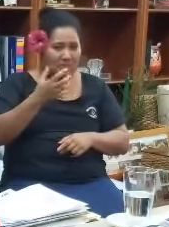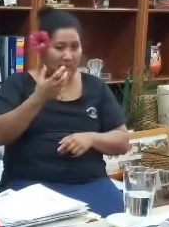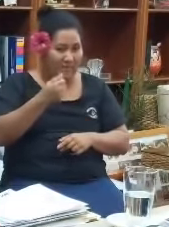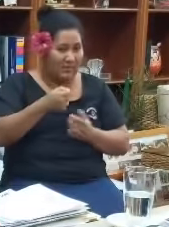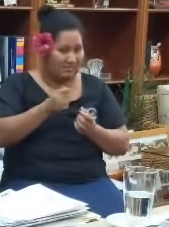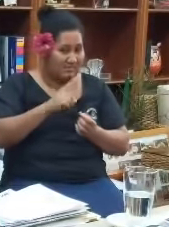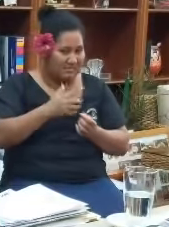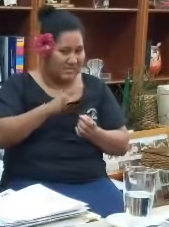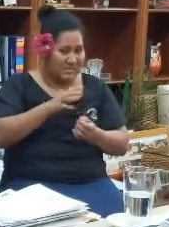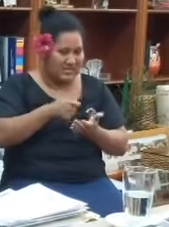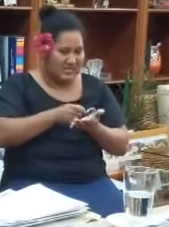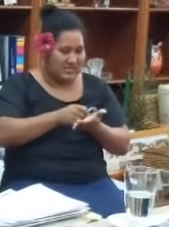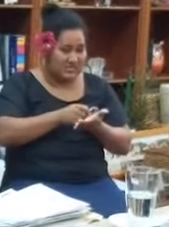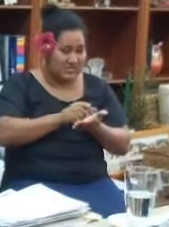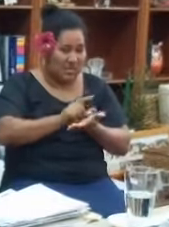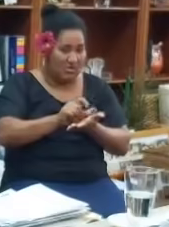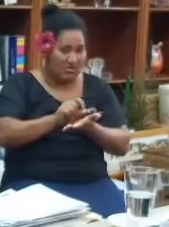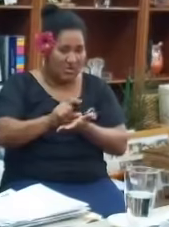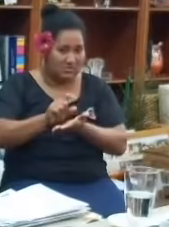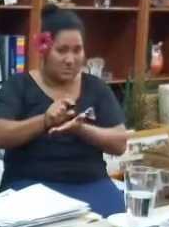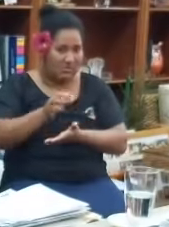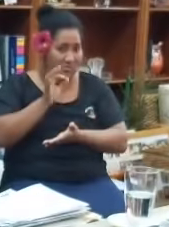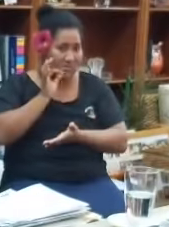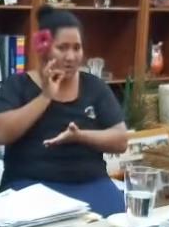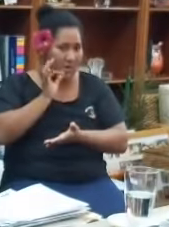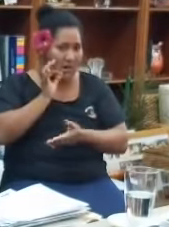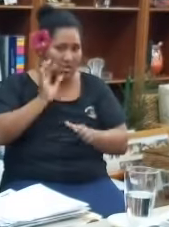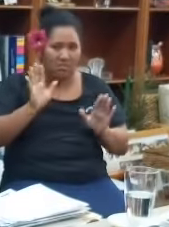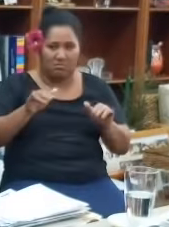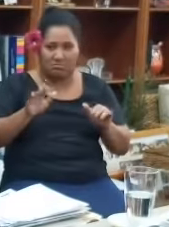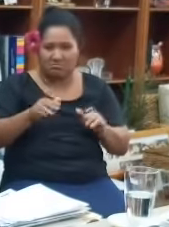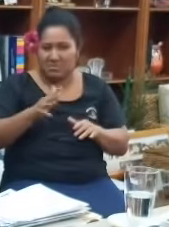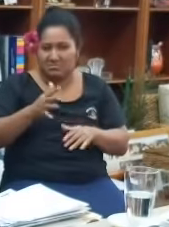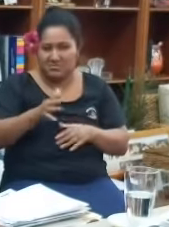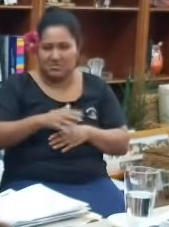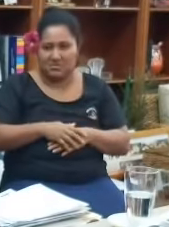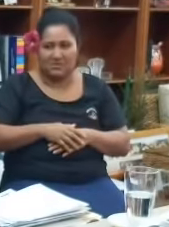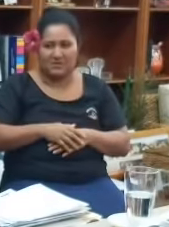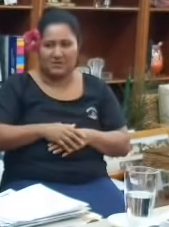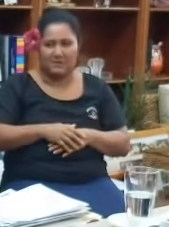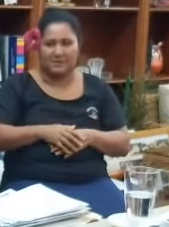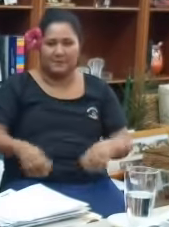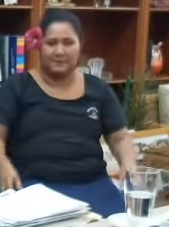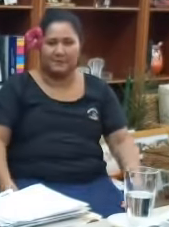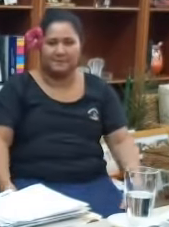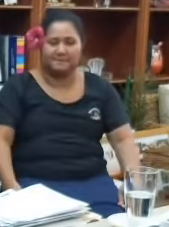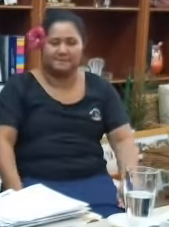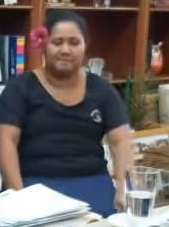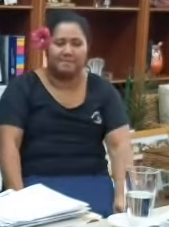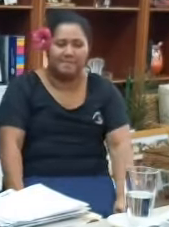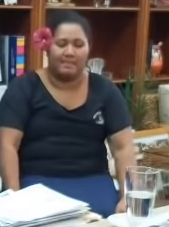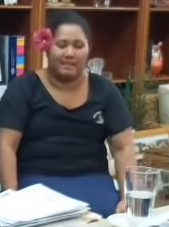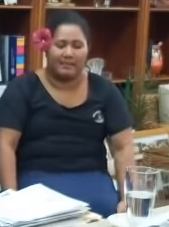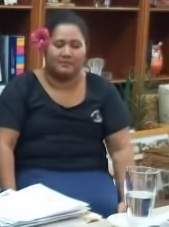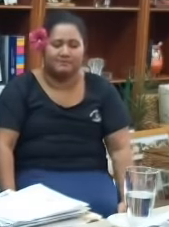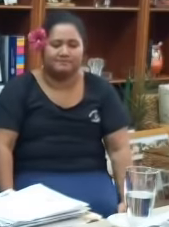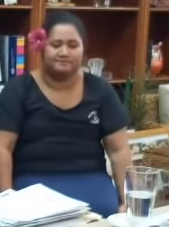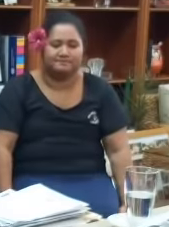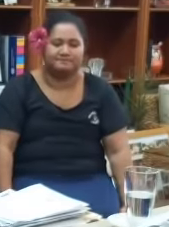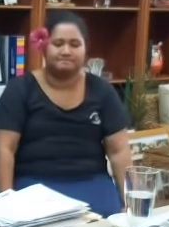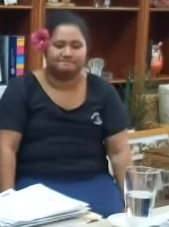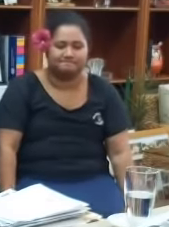ya la fale longa ya ya e fa ka wa yo o me yo ai